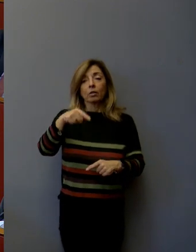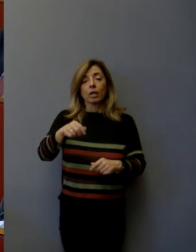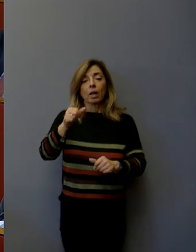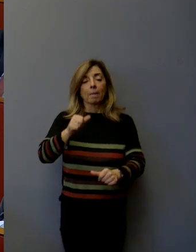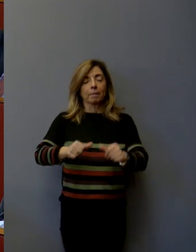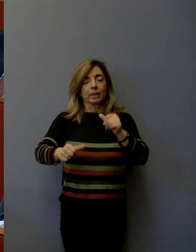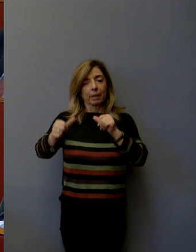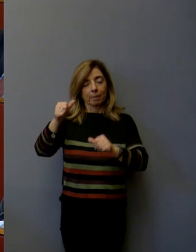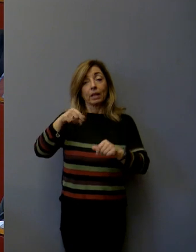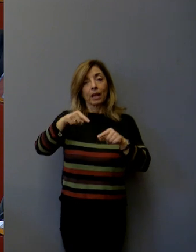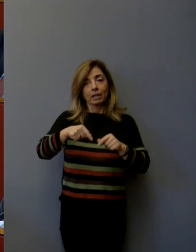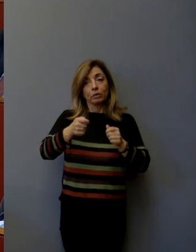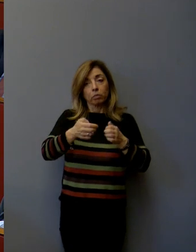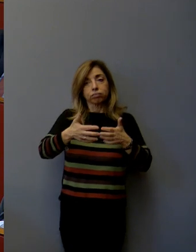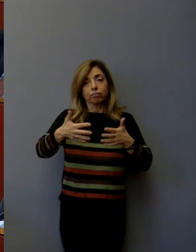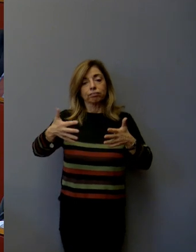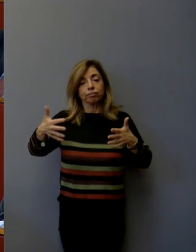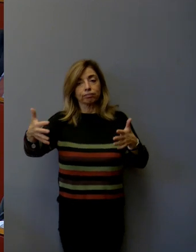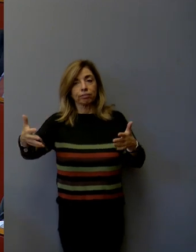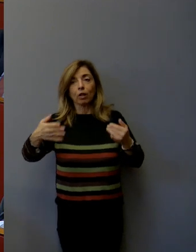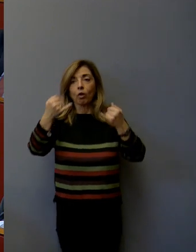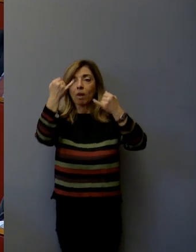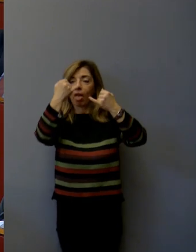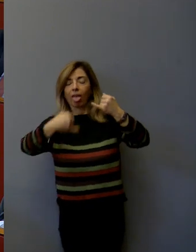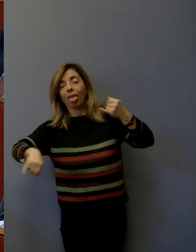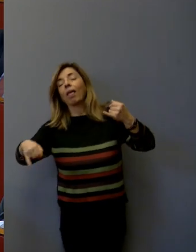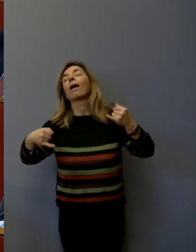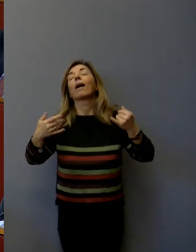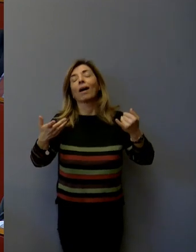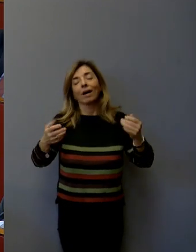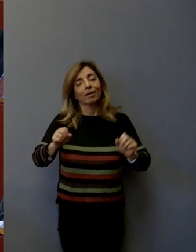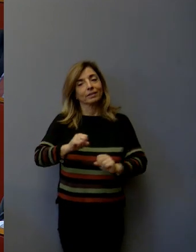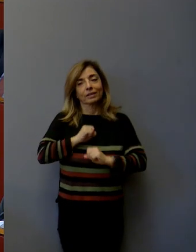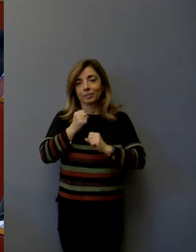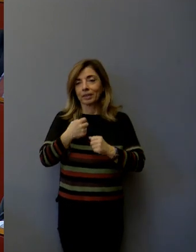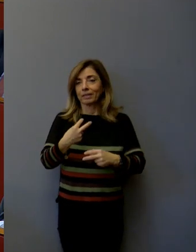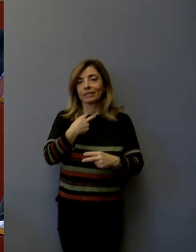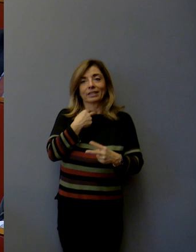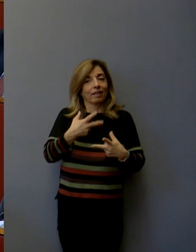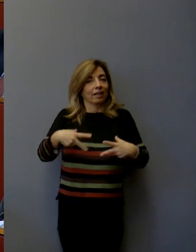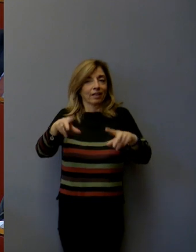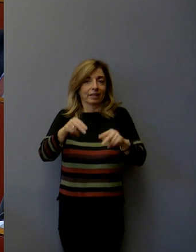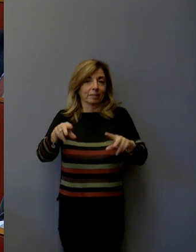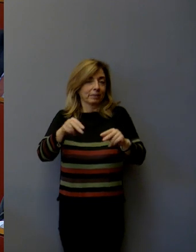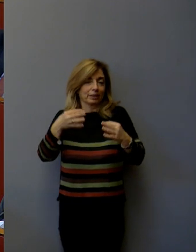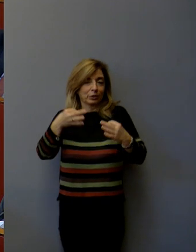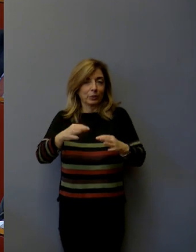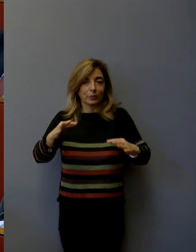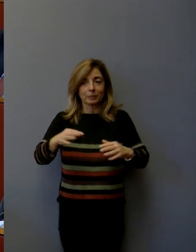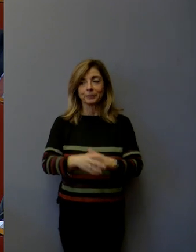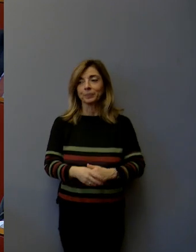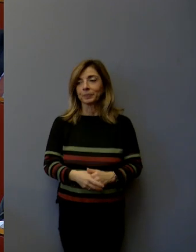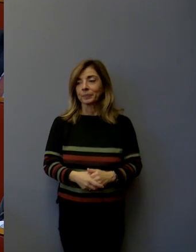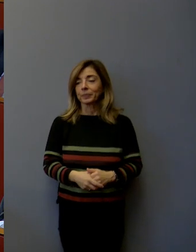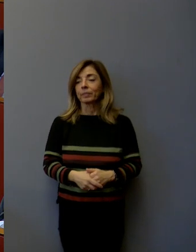avendomi la interrotta Io ho perso il filo quindi dirò delle cose che ho già detto mi dispiace ma allora dicevo che non